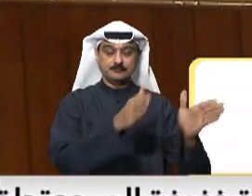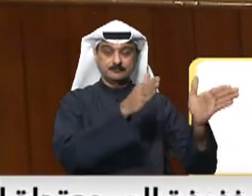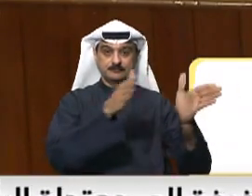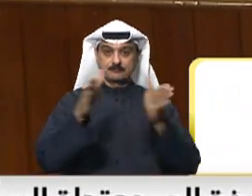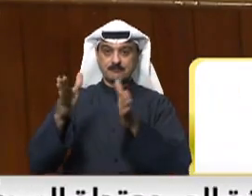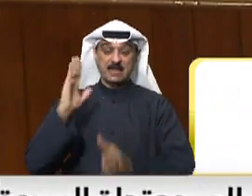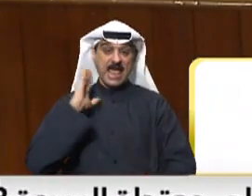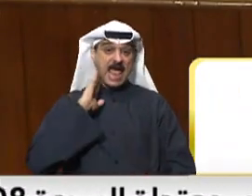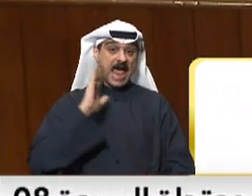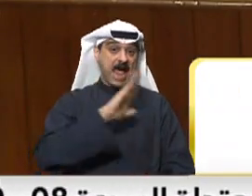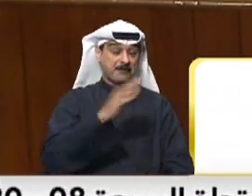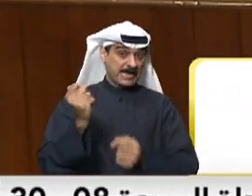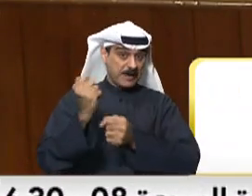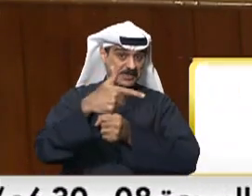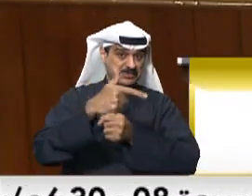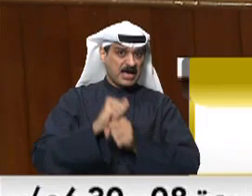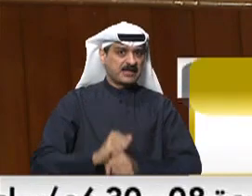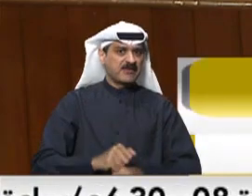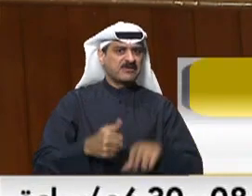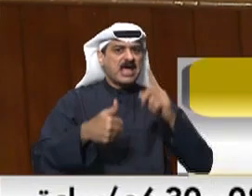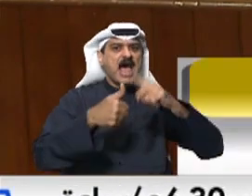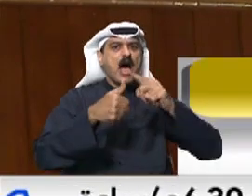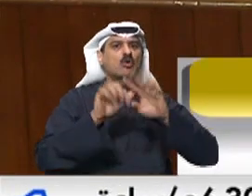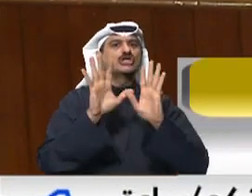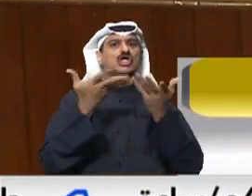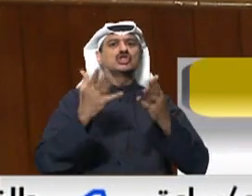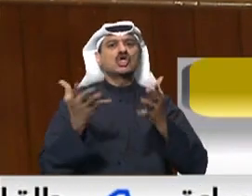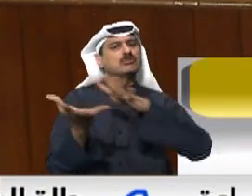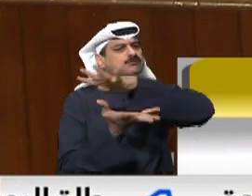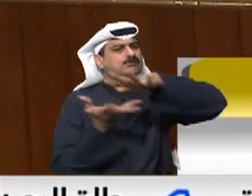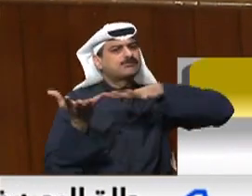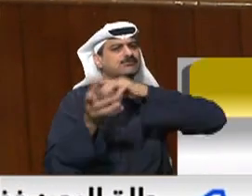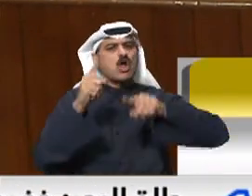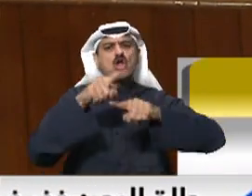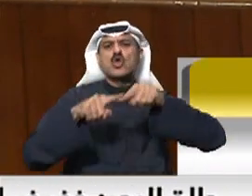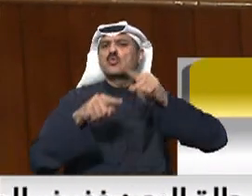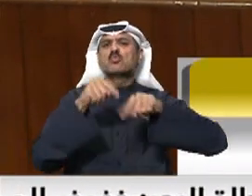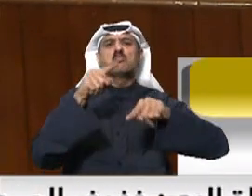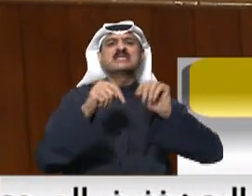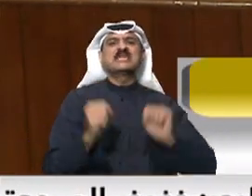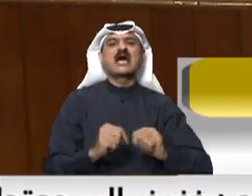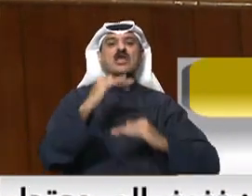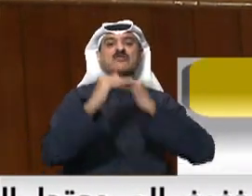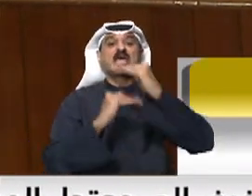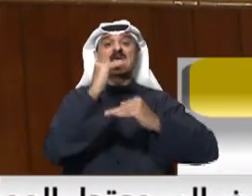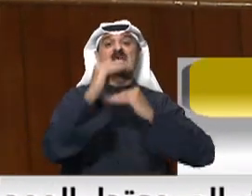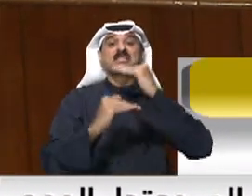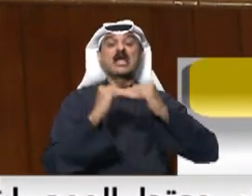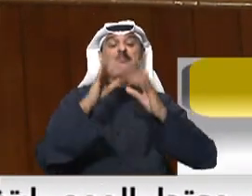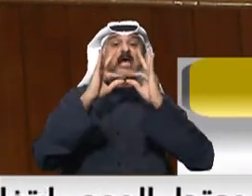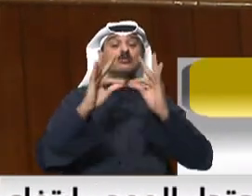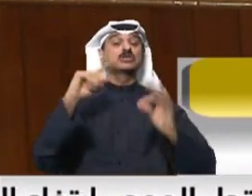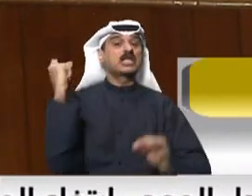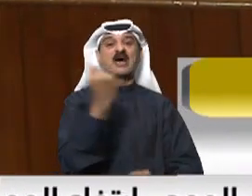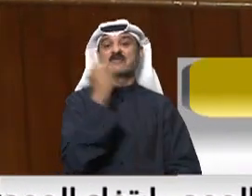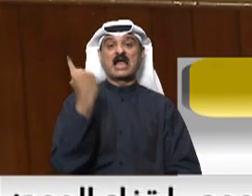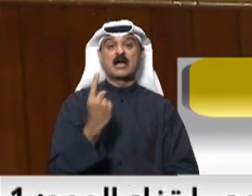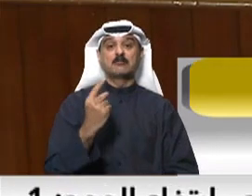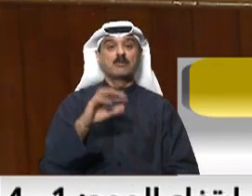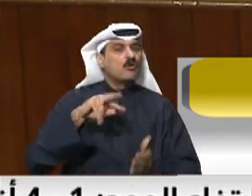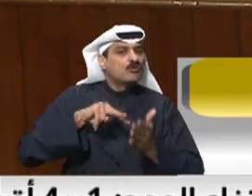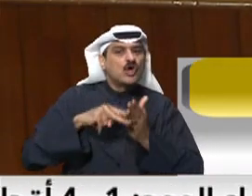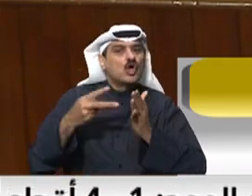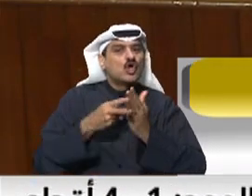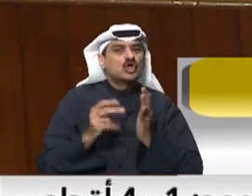العام تحدثت عن شو هي التحديات اللي عم تواجه التنمية المستدامة عالميا، وكيف ممكن لكافة